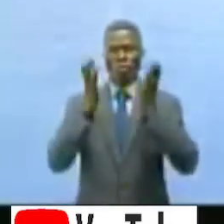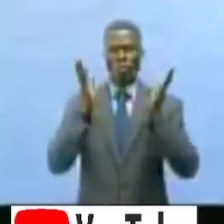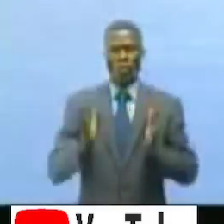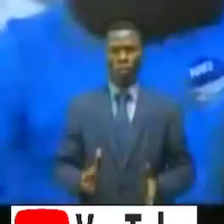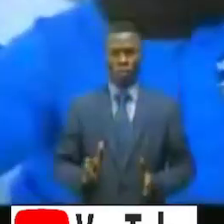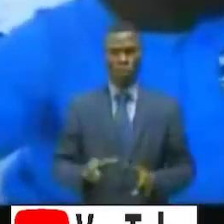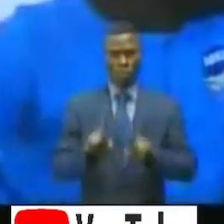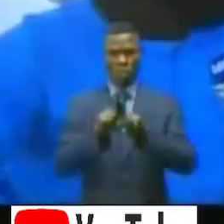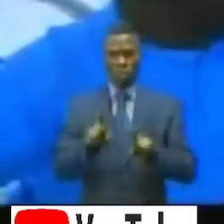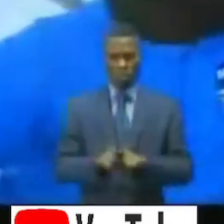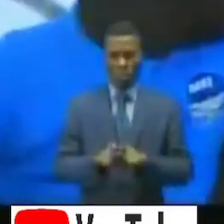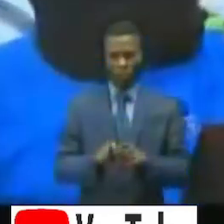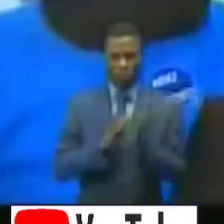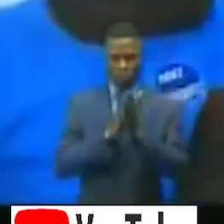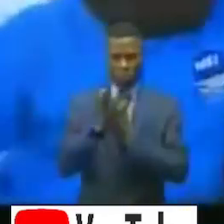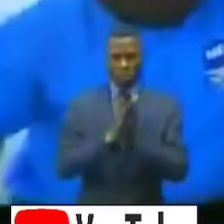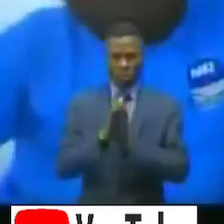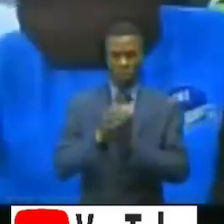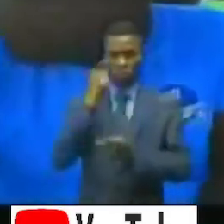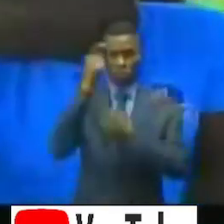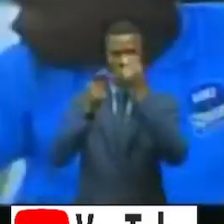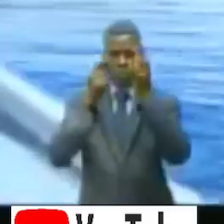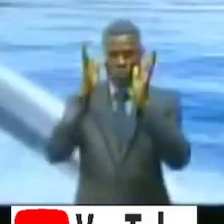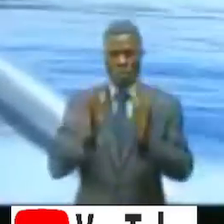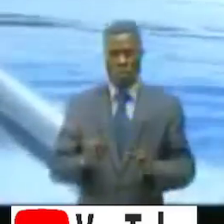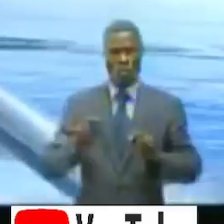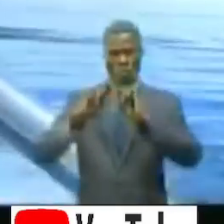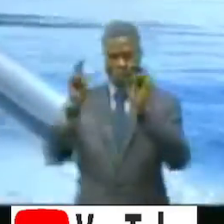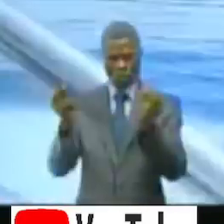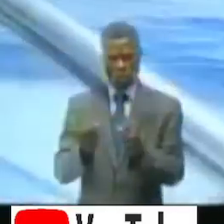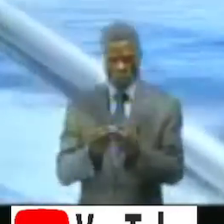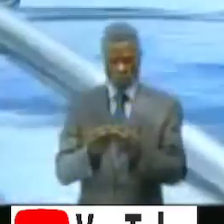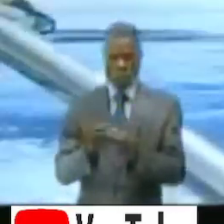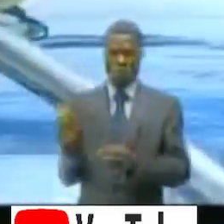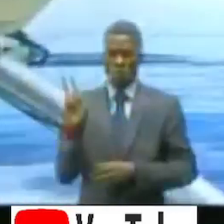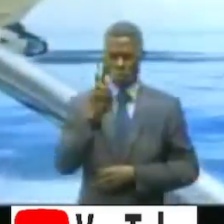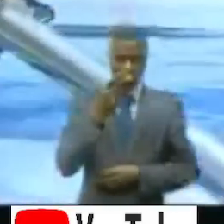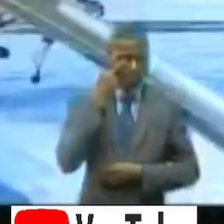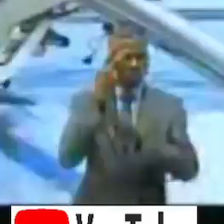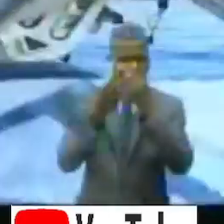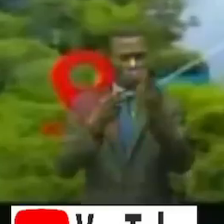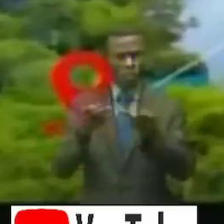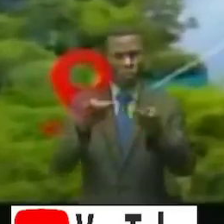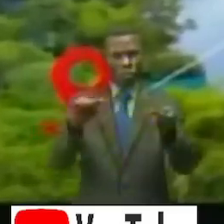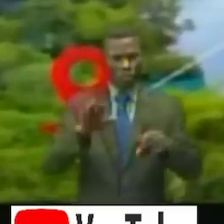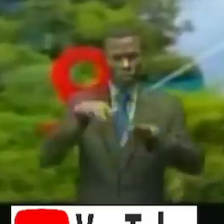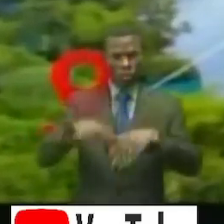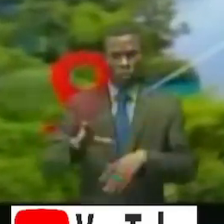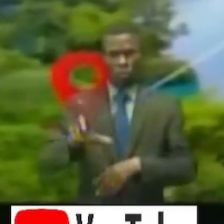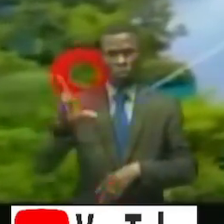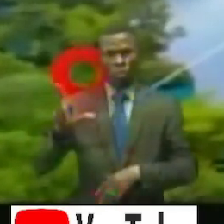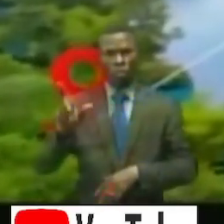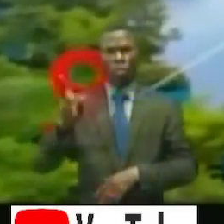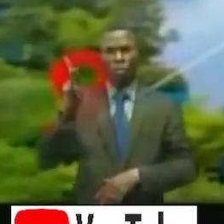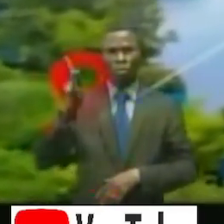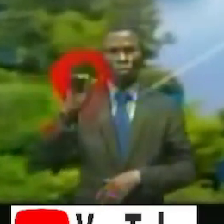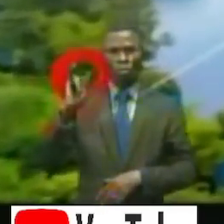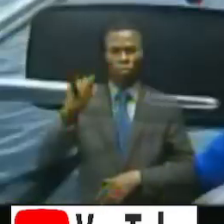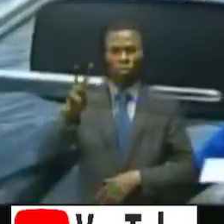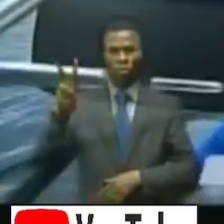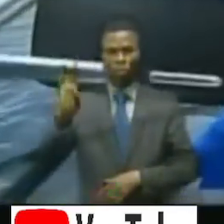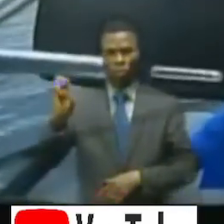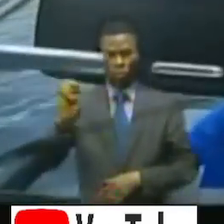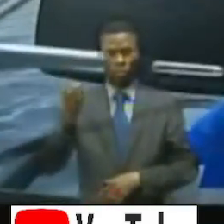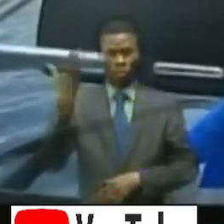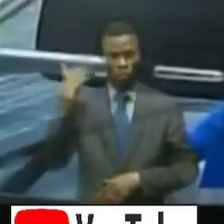va également s'orienter vers le tourisme. La délégation a effectué une randonnée sur les lacs Kivu pour visiter l'île de